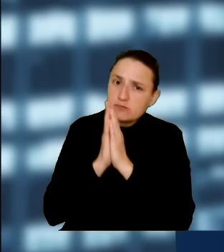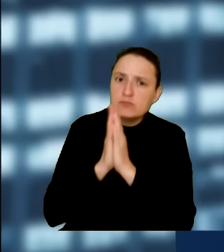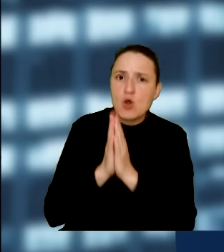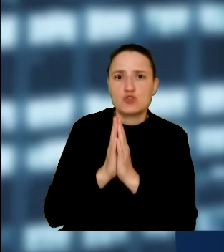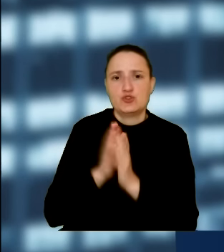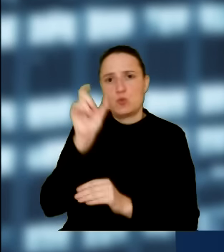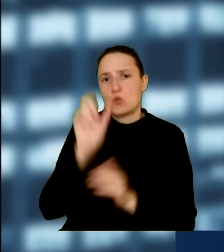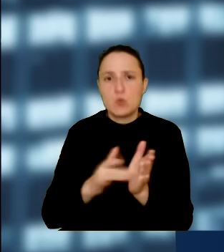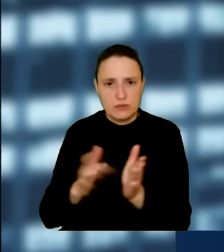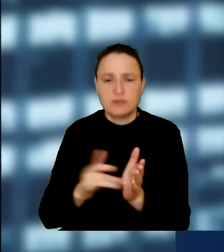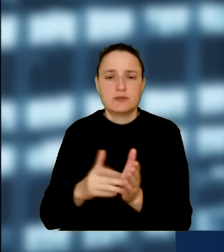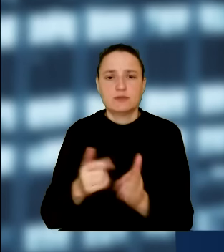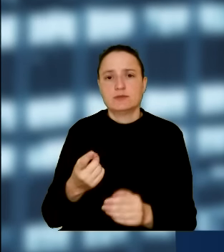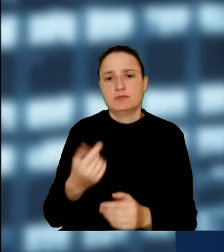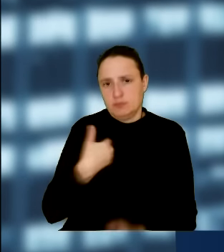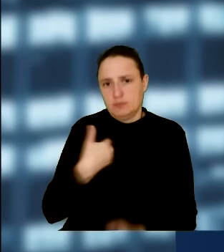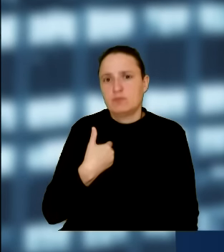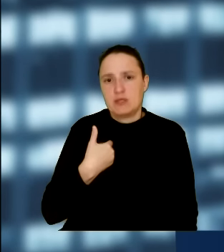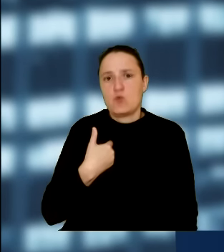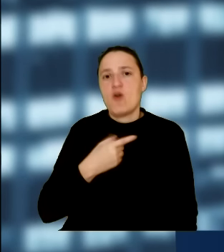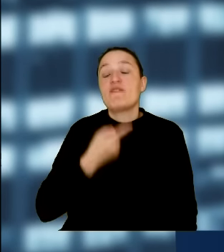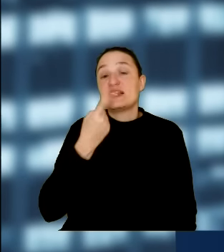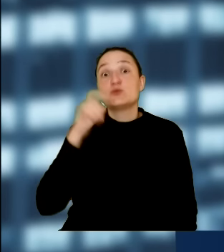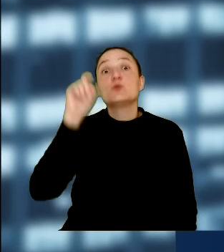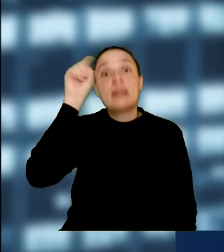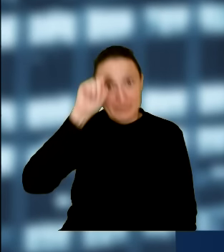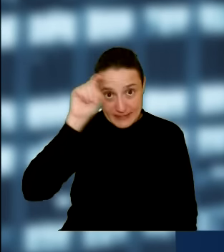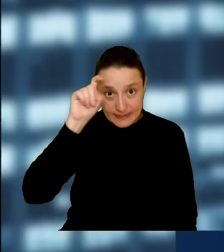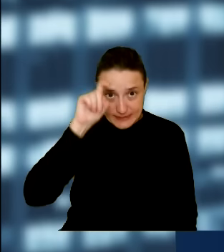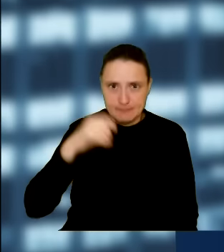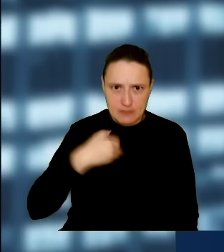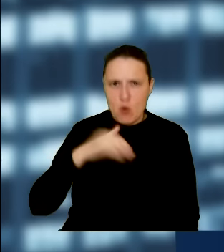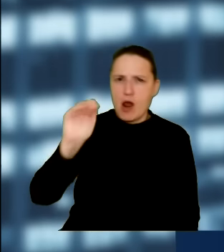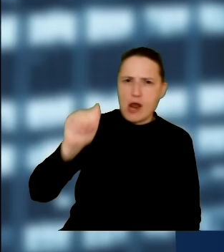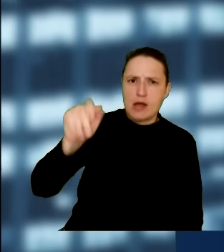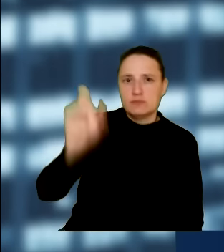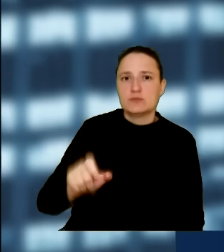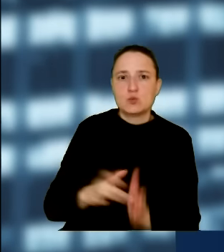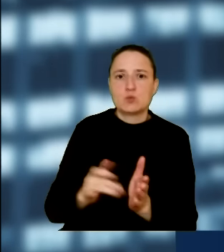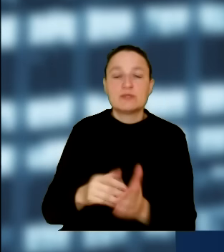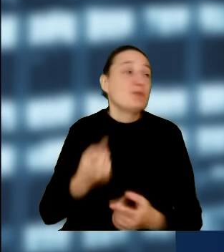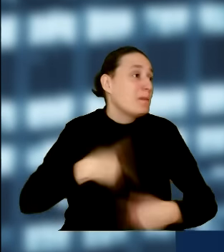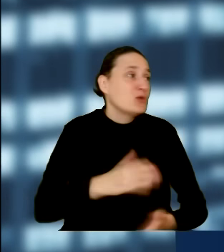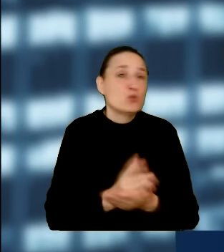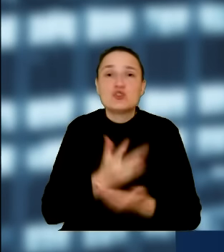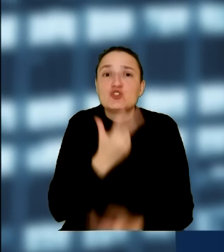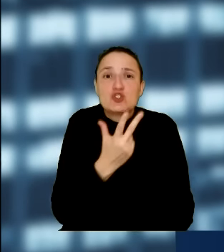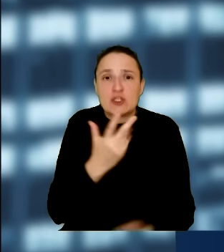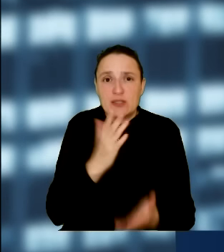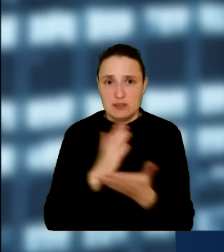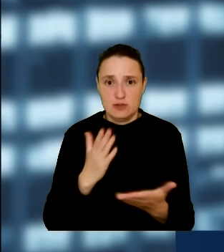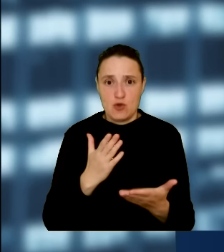to po niemiecku. Jako protestujący zostało nas tylko 3. Chcieliśmy podzielić się